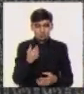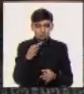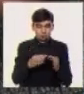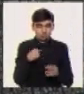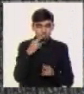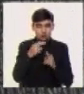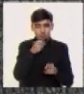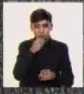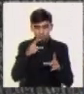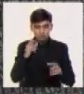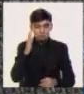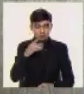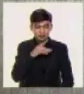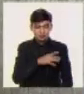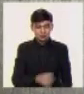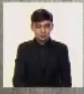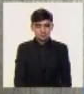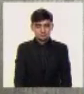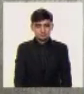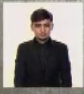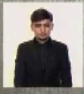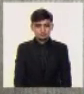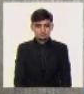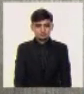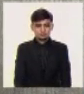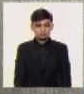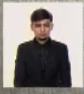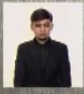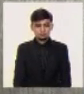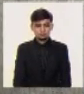суд на журналистов. Людмила Батюшкина, Ирина Ненашева, Информбюро, Карагандинская область.